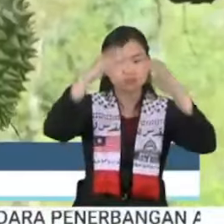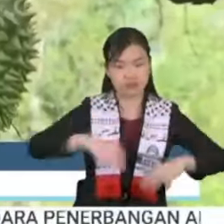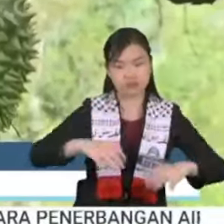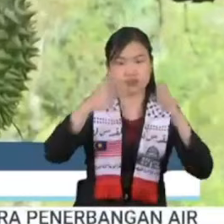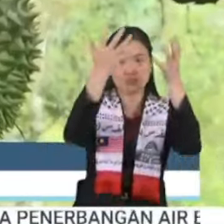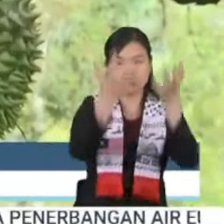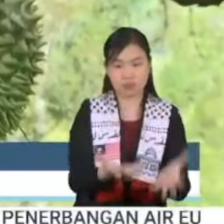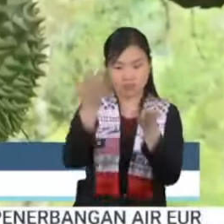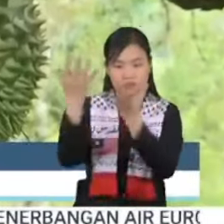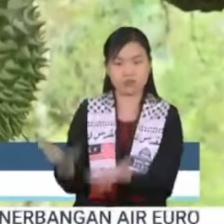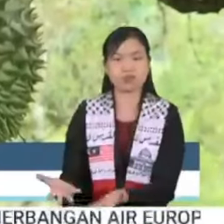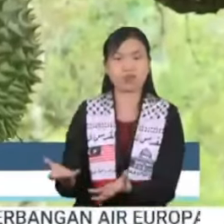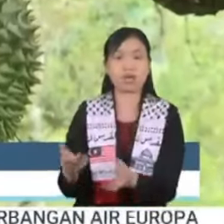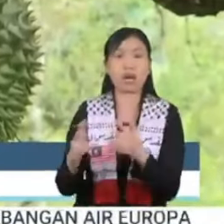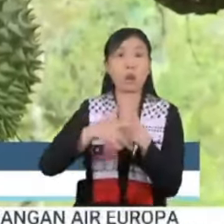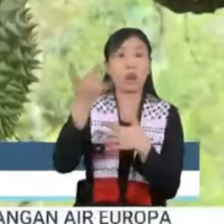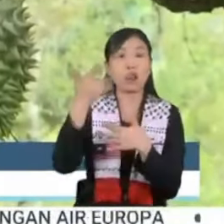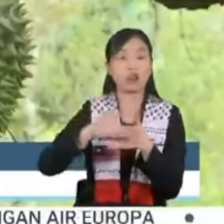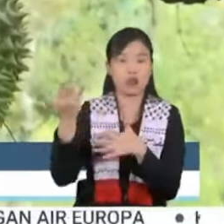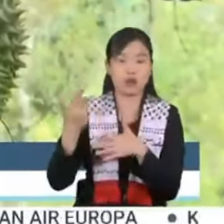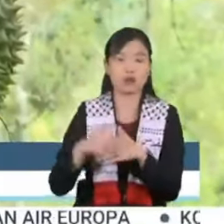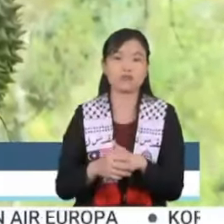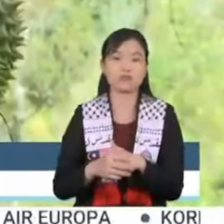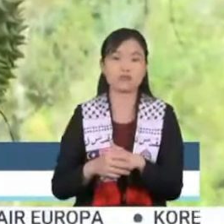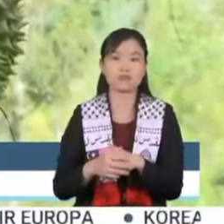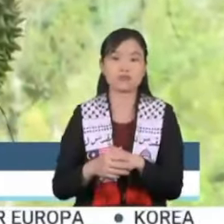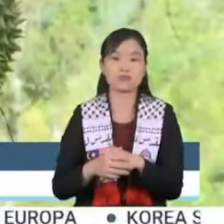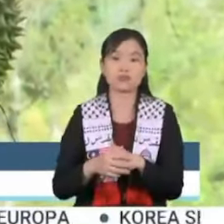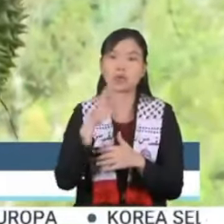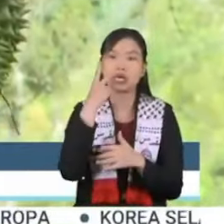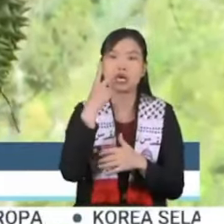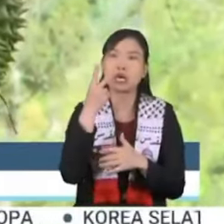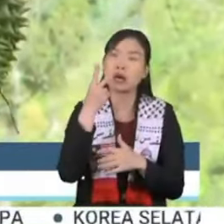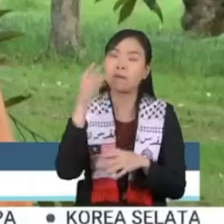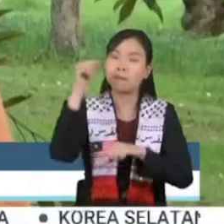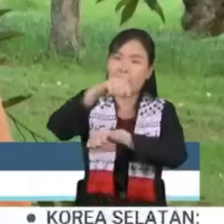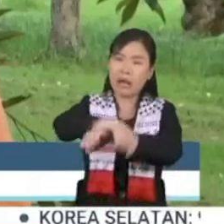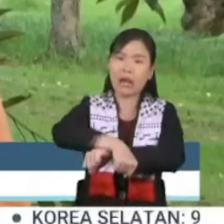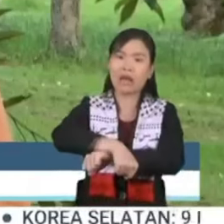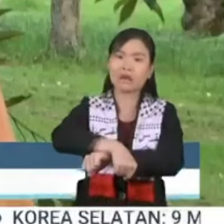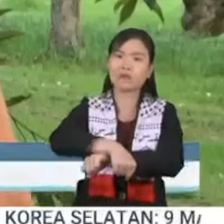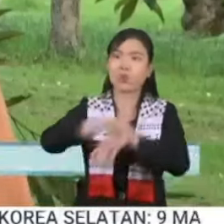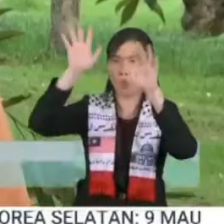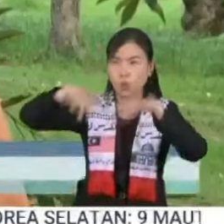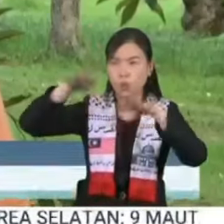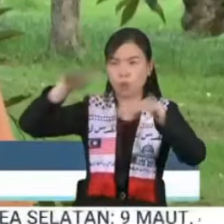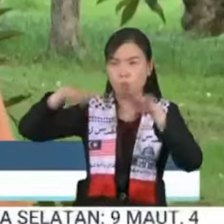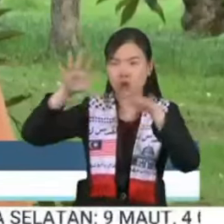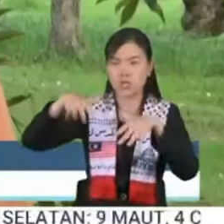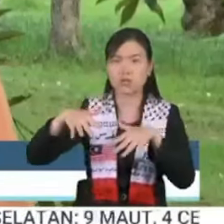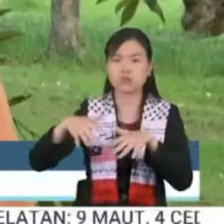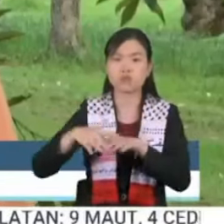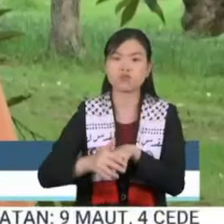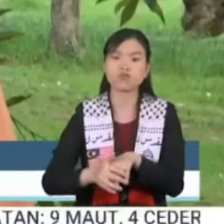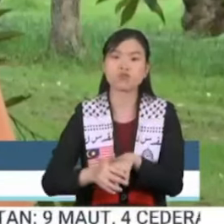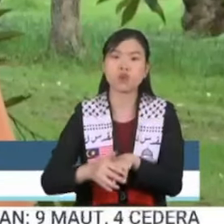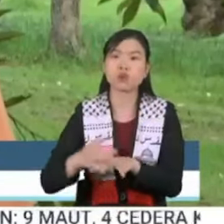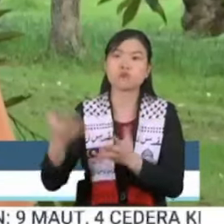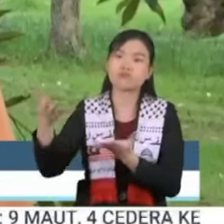Bunga berkembang. So suddenly the malam ada hujan malam. So pollination tu saya ingat kurang berjaya